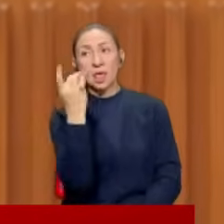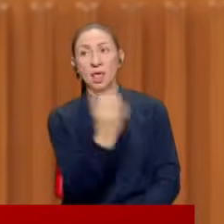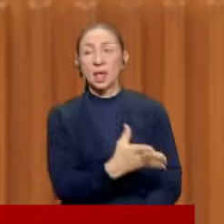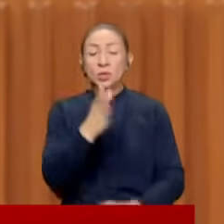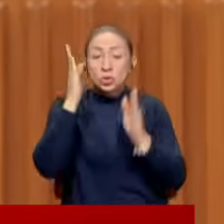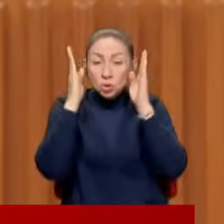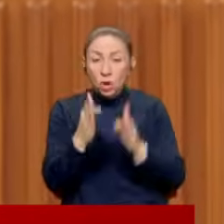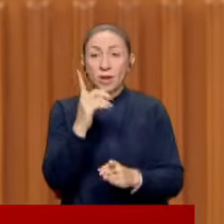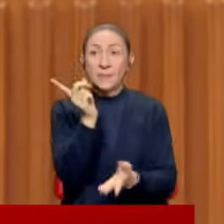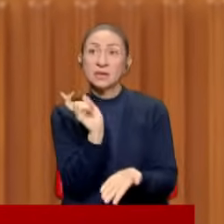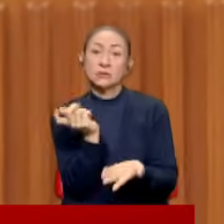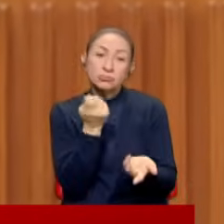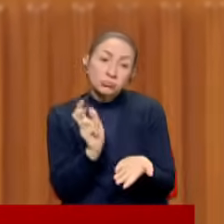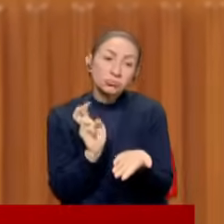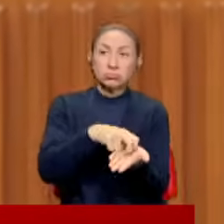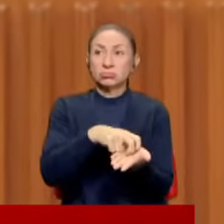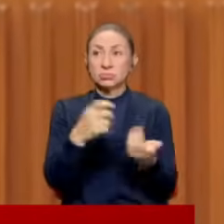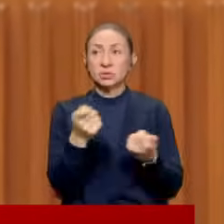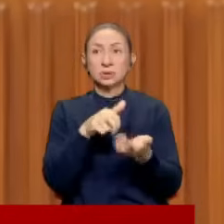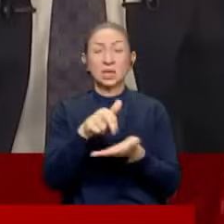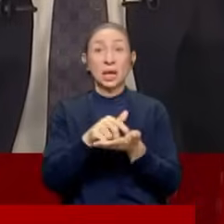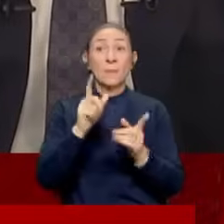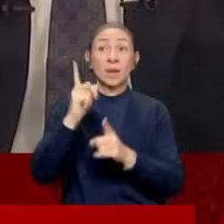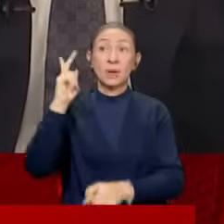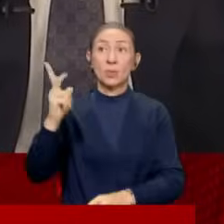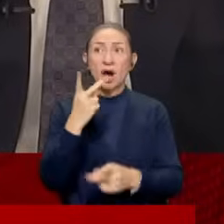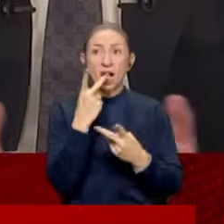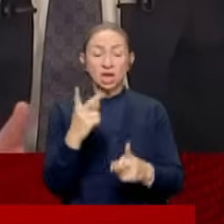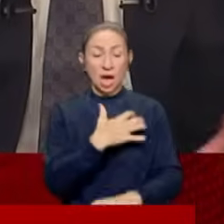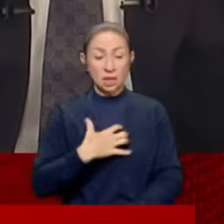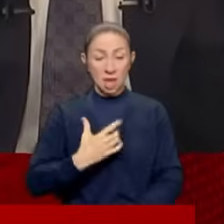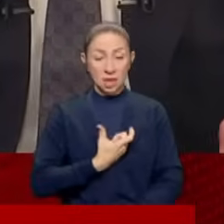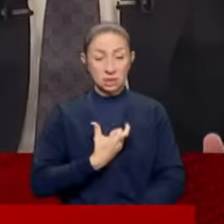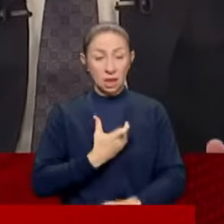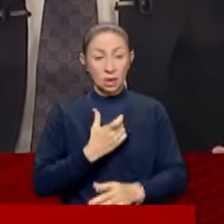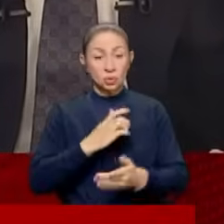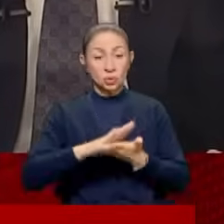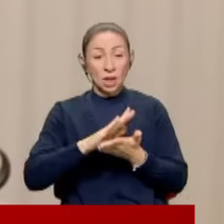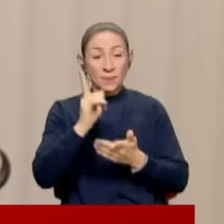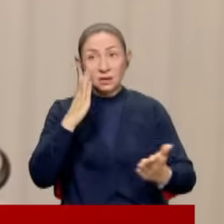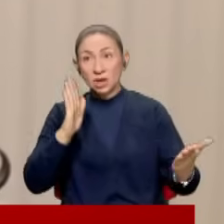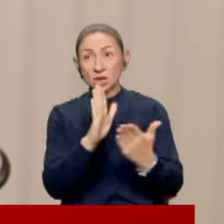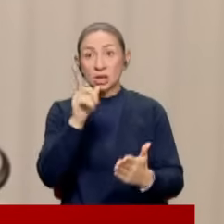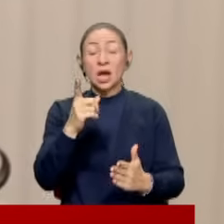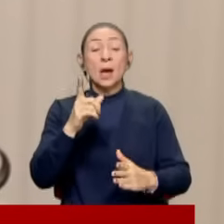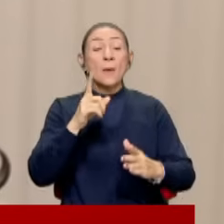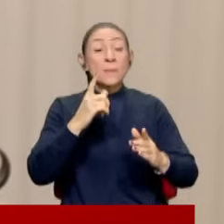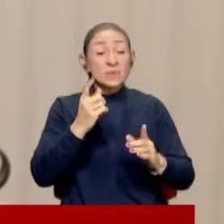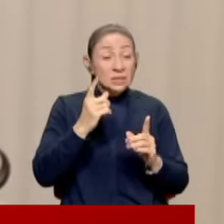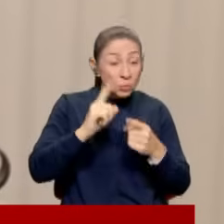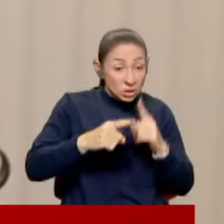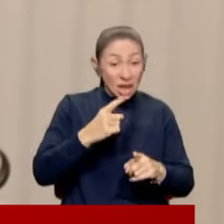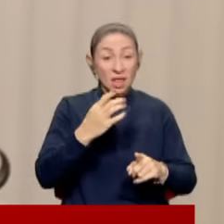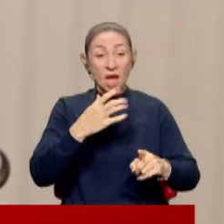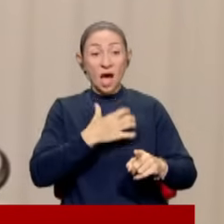doğrudan bir kalkışma girişimidir Yargıtay eliyle bu çok açık anayasal düzene karşı Bir başkaldırıdır siyasal anayasal darbe